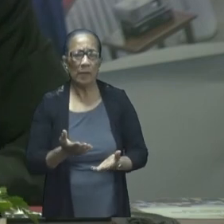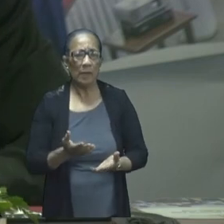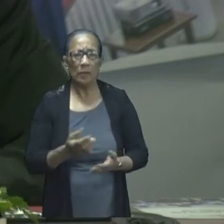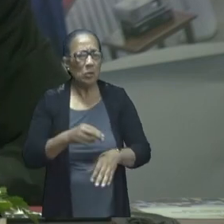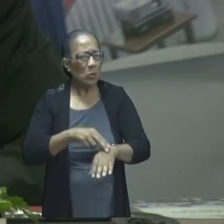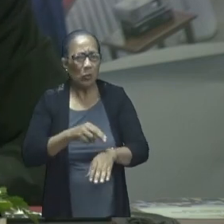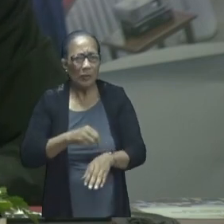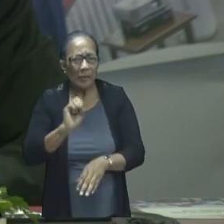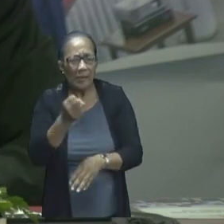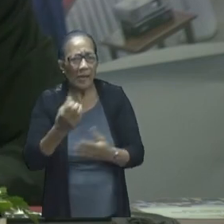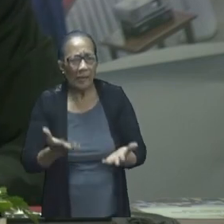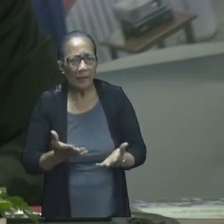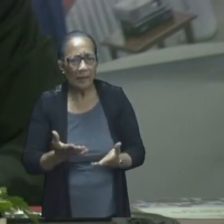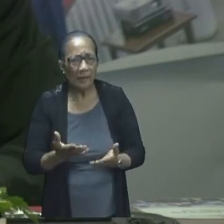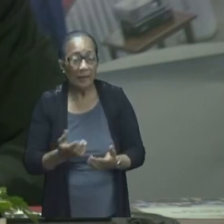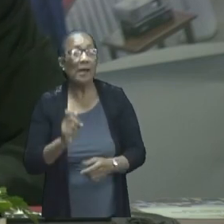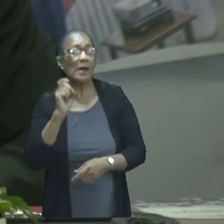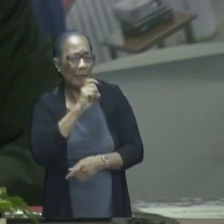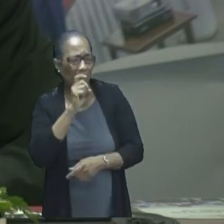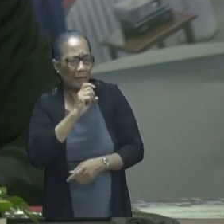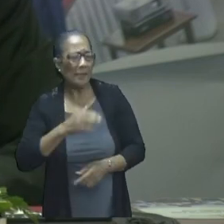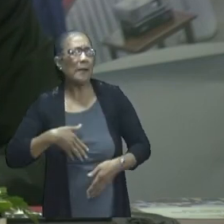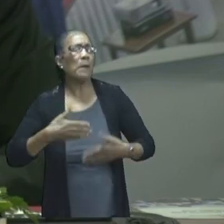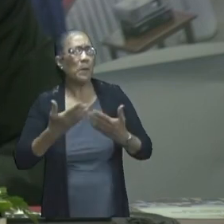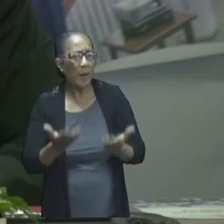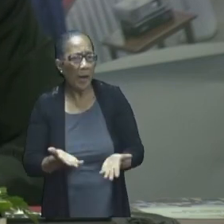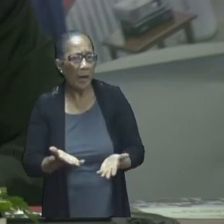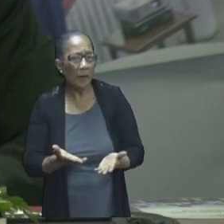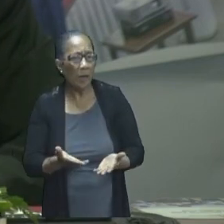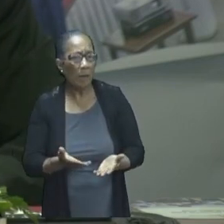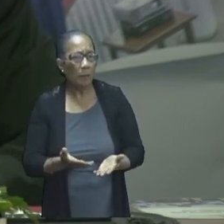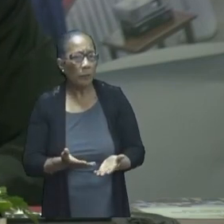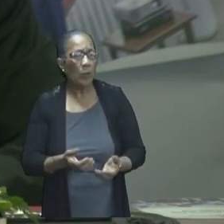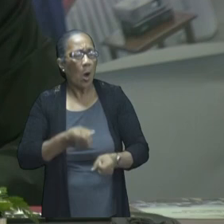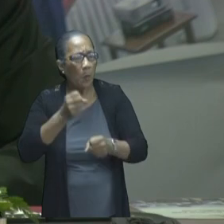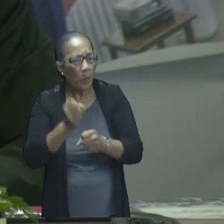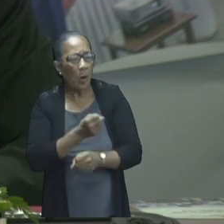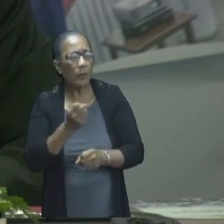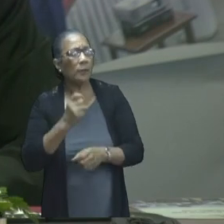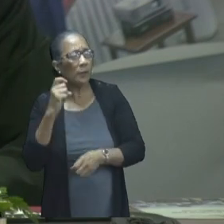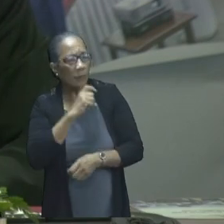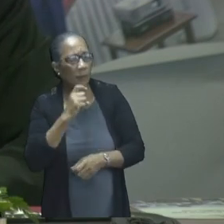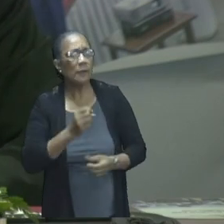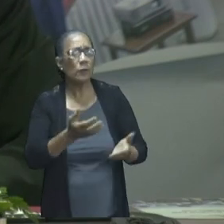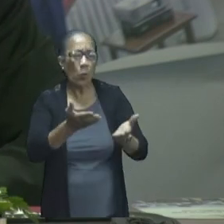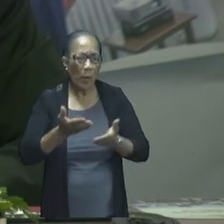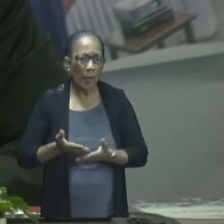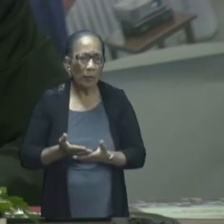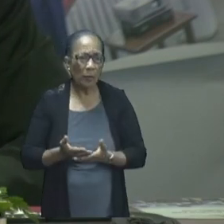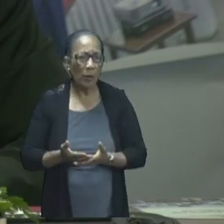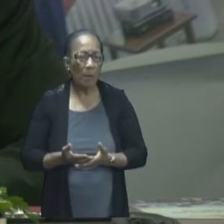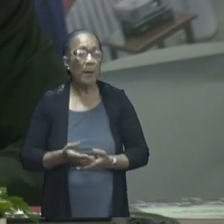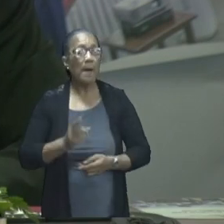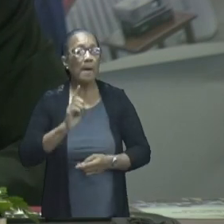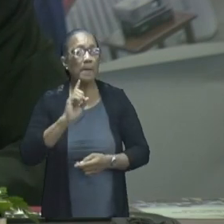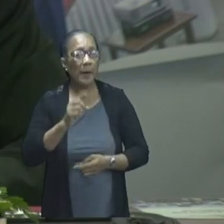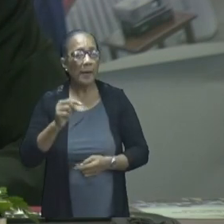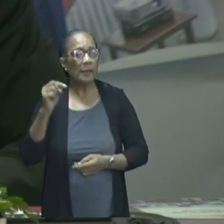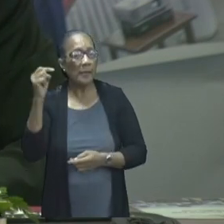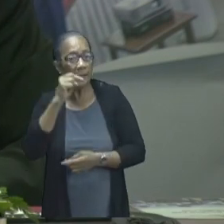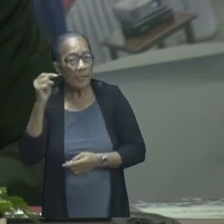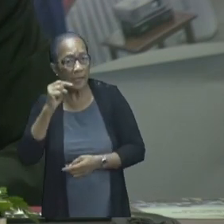hebben kritiek mag er zijn die verwelkomen opbouwende kritiek mag er zijn die verwelkomen je maar op negatieve kritiek